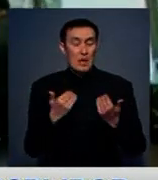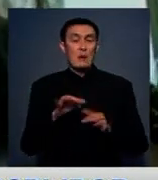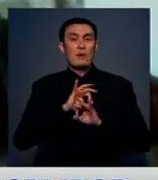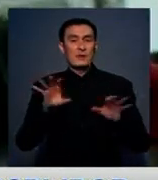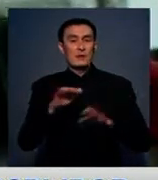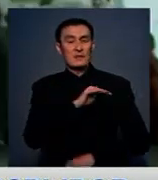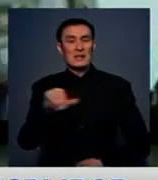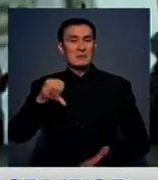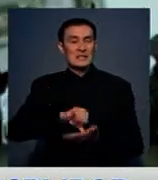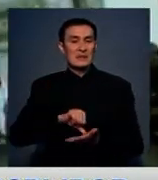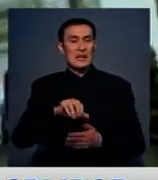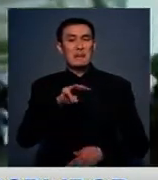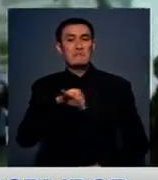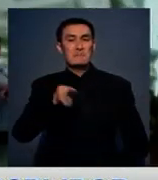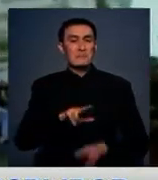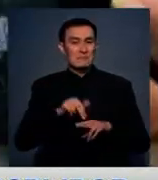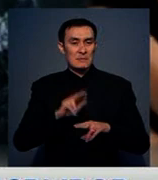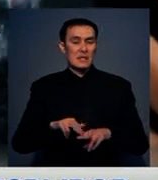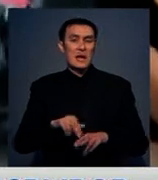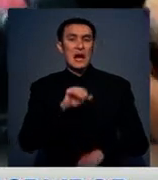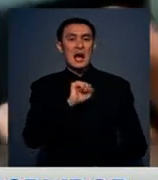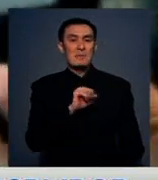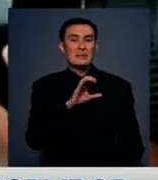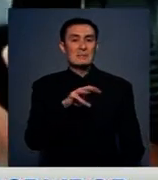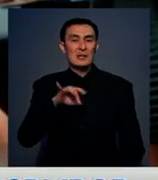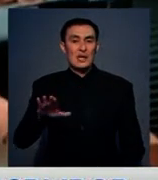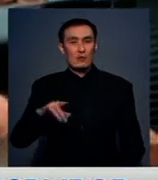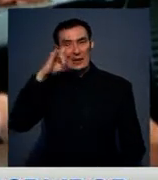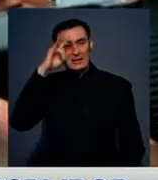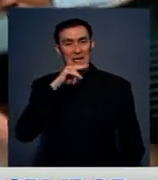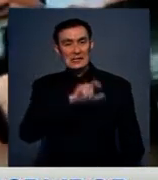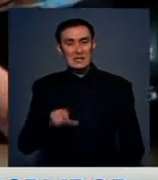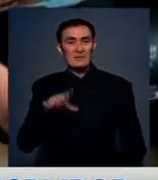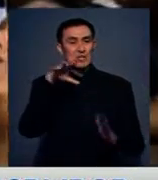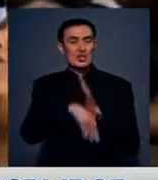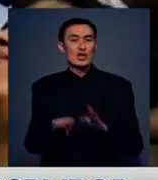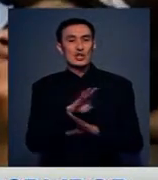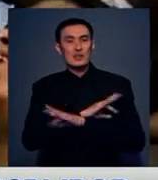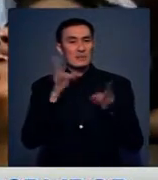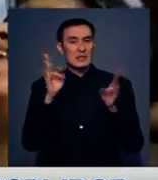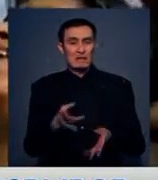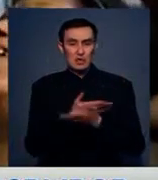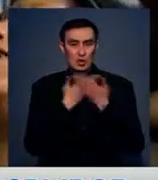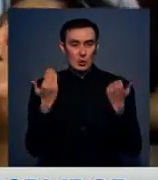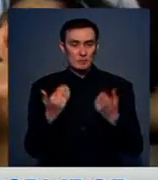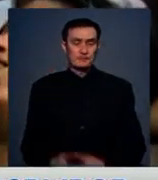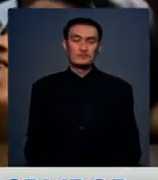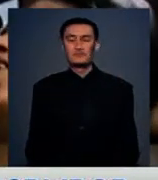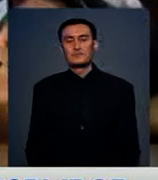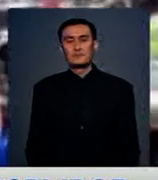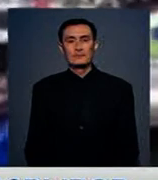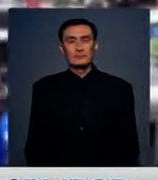словам официального представителя МИД республики Айбека Смадиярова, казахстанцев среди жертв и пострадавших нет.